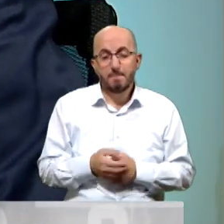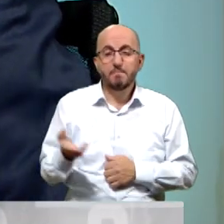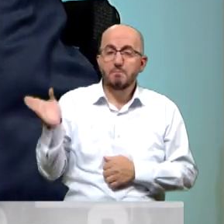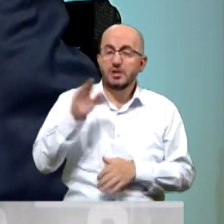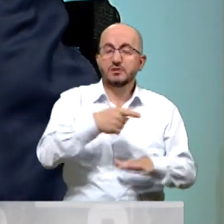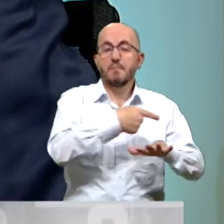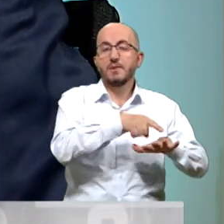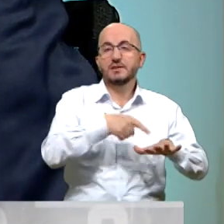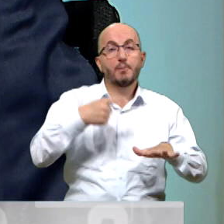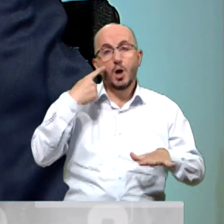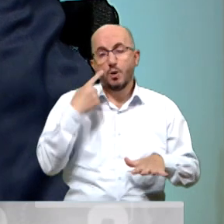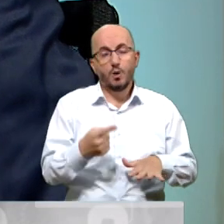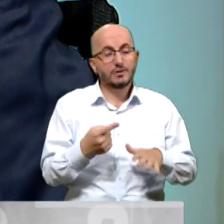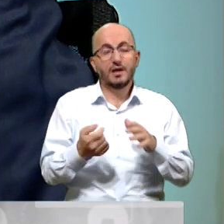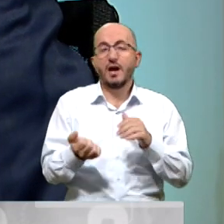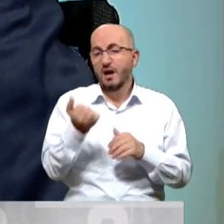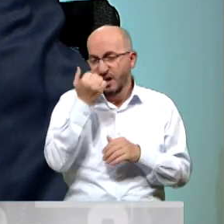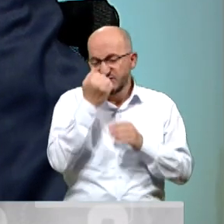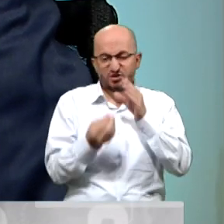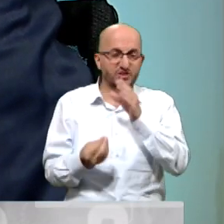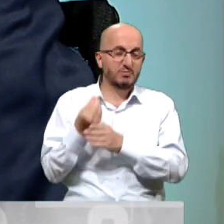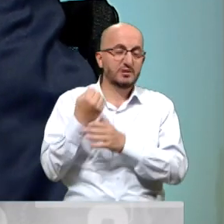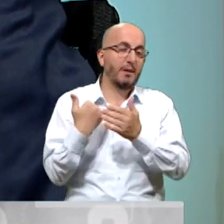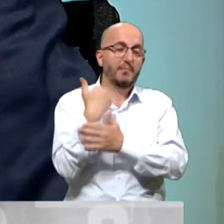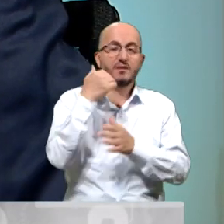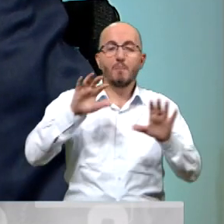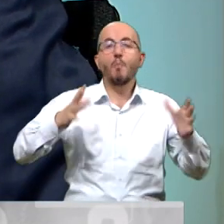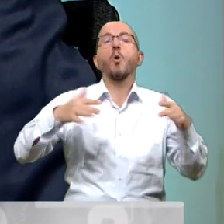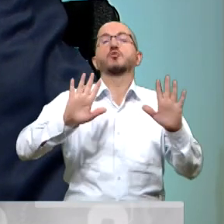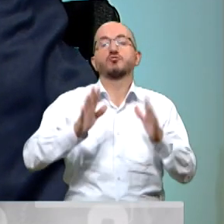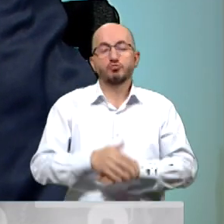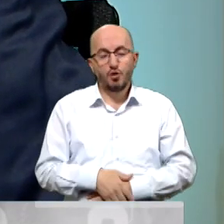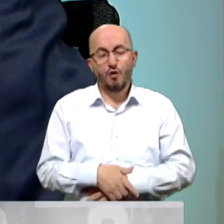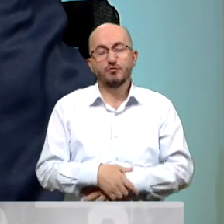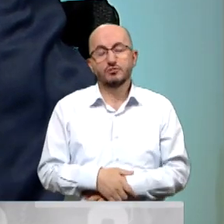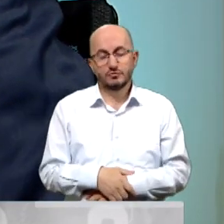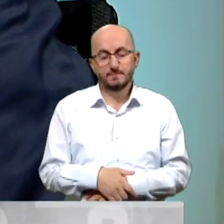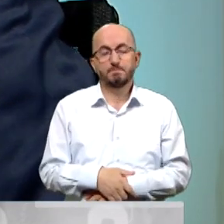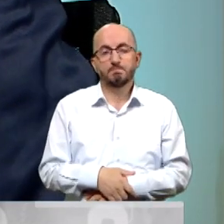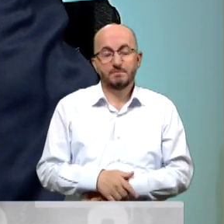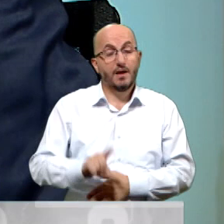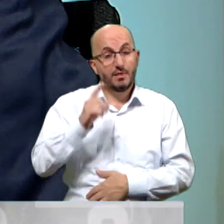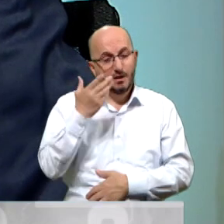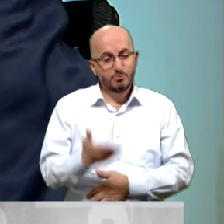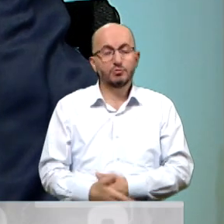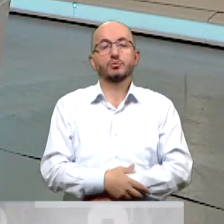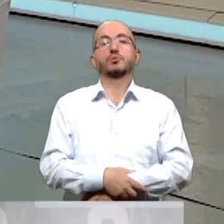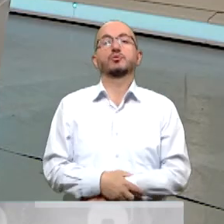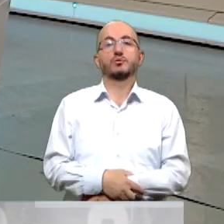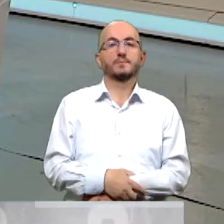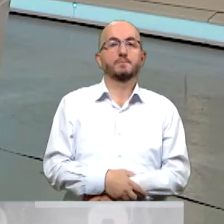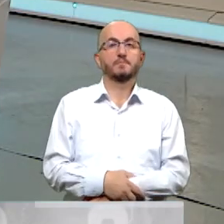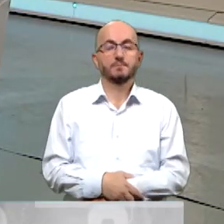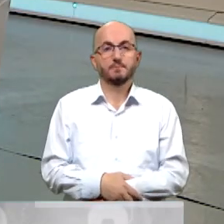başka mezhebe göre de bir sıkıntı, zaruret vardır, abdesti vardır. Cenab-ı Hak kabul buyursun. Amin hocam. Diyelim. Allah